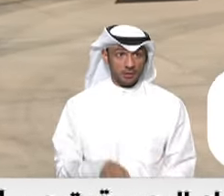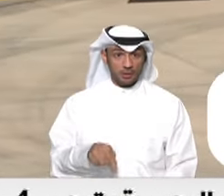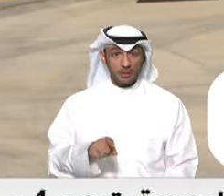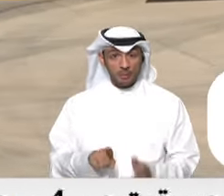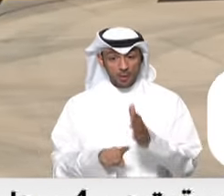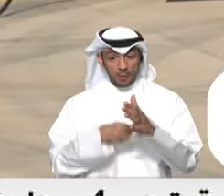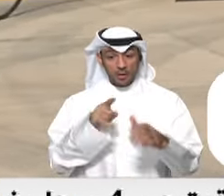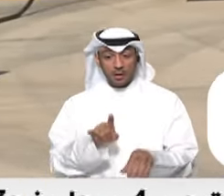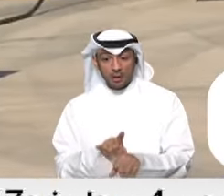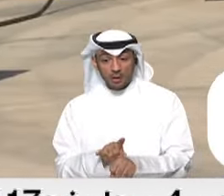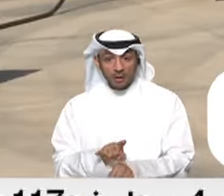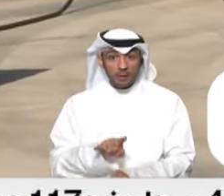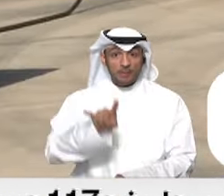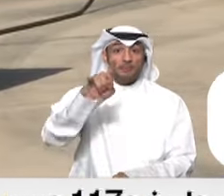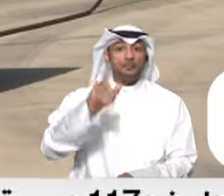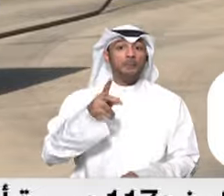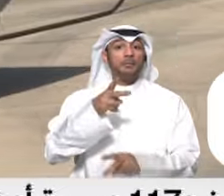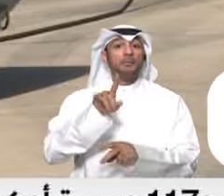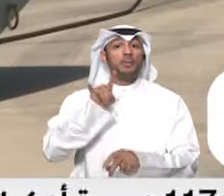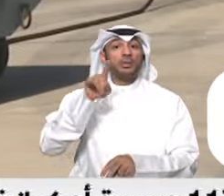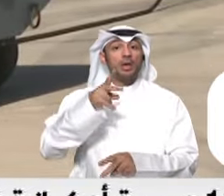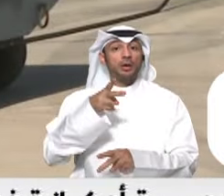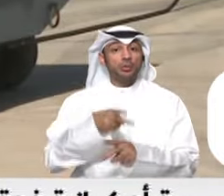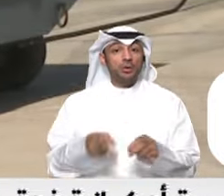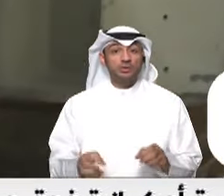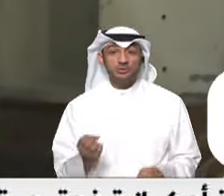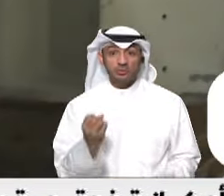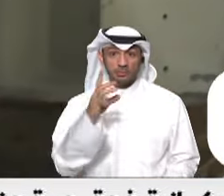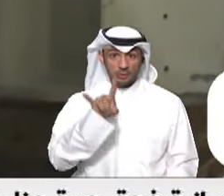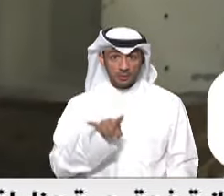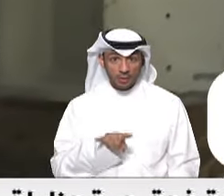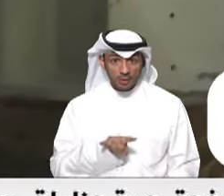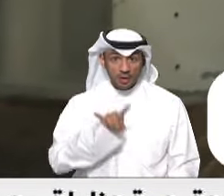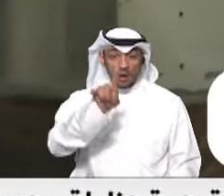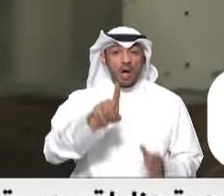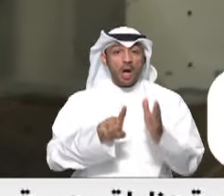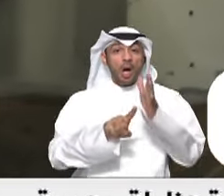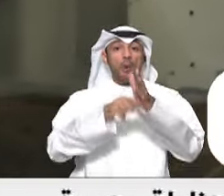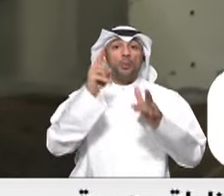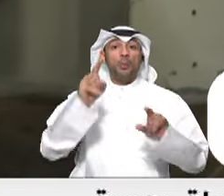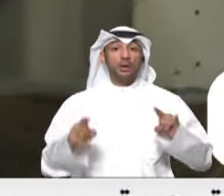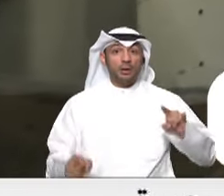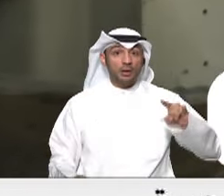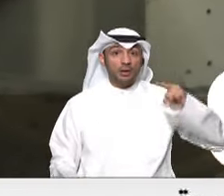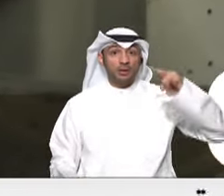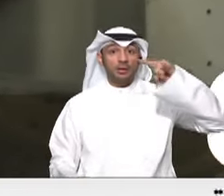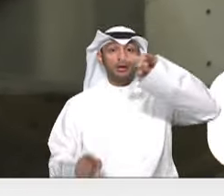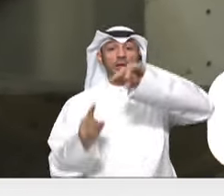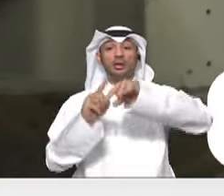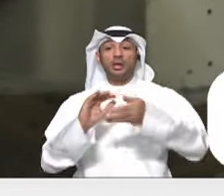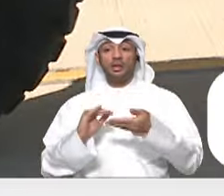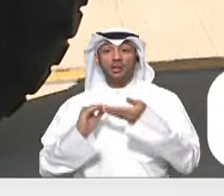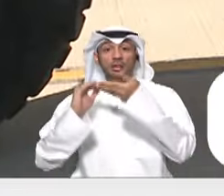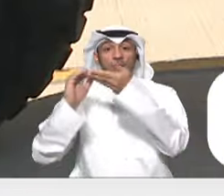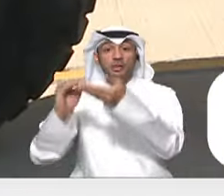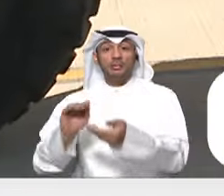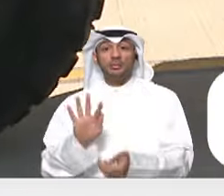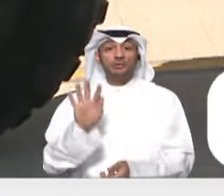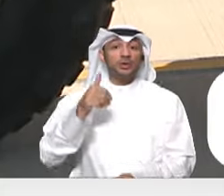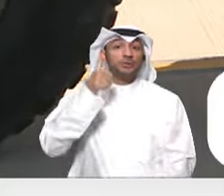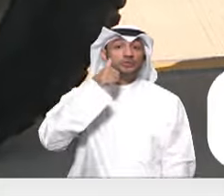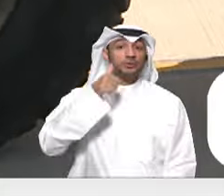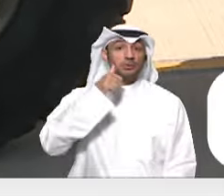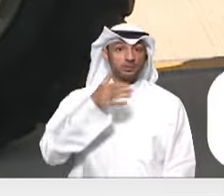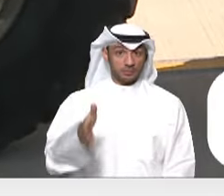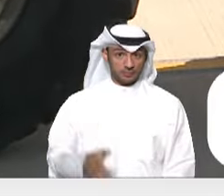من قاعدة عبد الله المبارك الجوية صباح اليوم الطائرة الأولى من الجسر الجوي دعما للأشقاء في السودان.